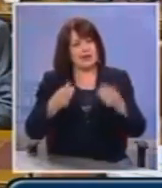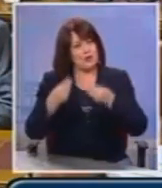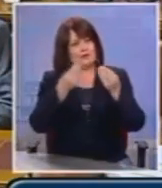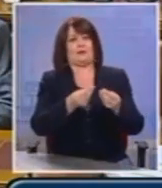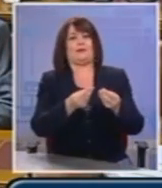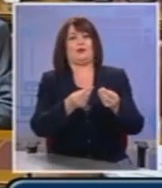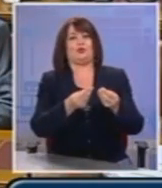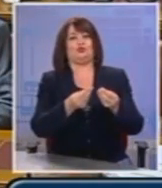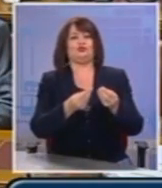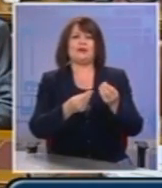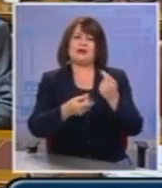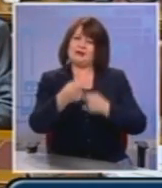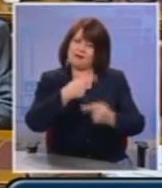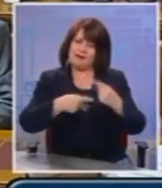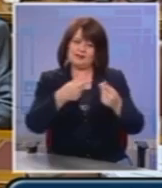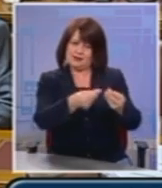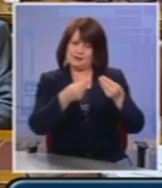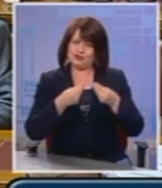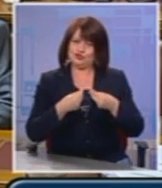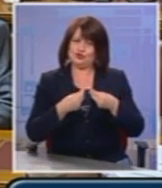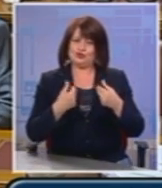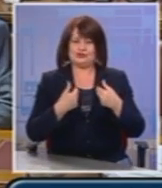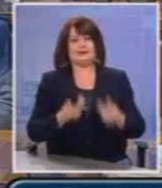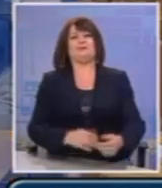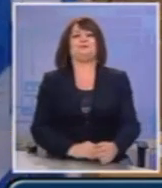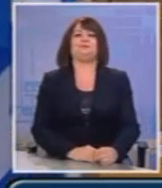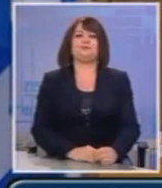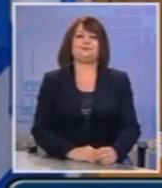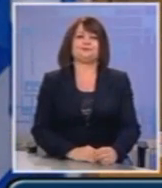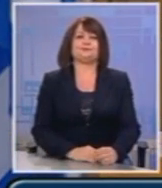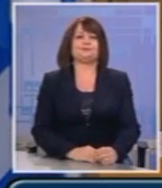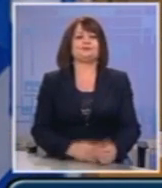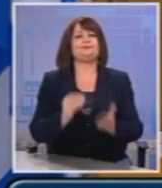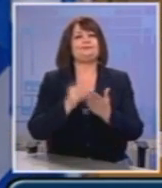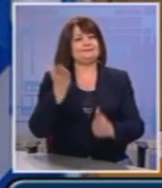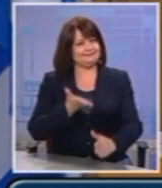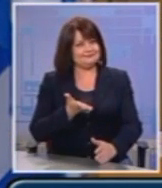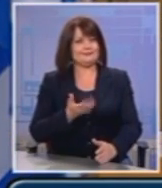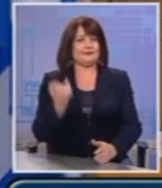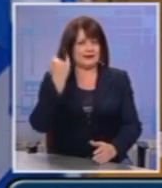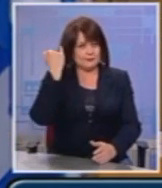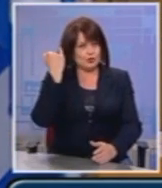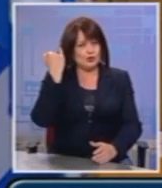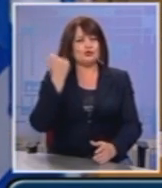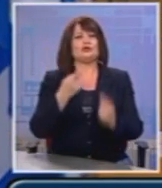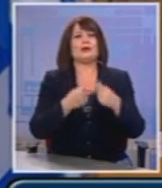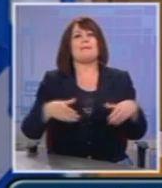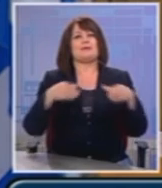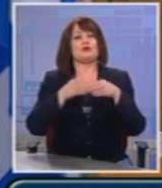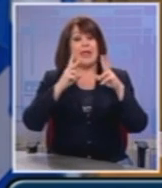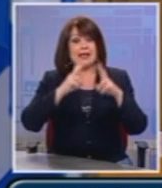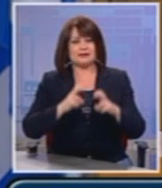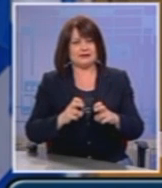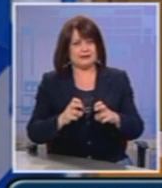και βέβαια αντίστροφα του ζητάμε να μας τροφοδοτεί είναι επίσης παρούσα μαζί μας η αντιπρόεδρο της εξεταστικής